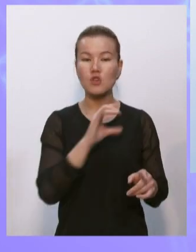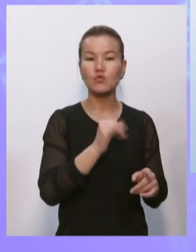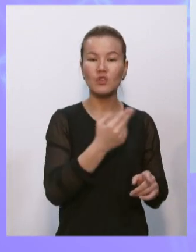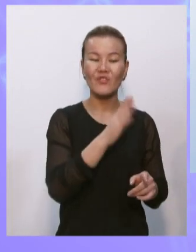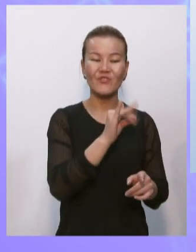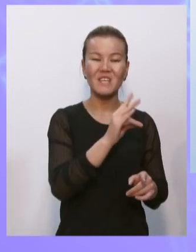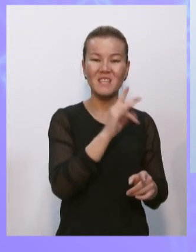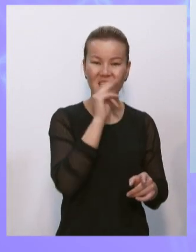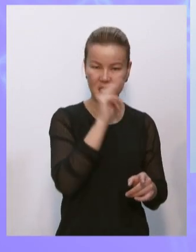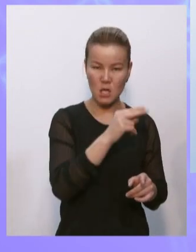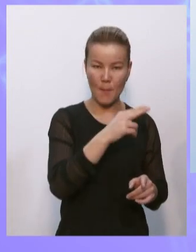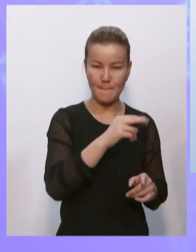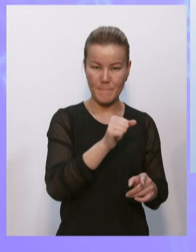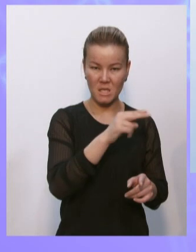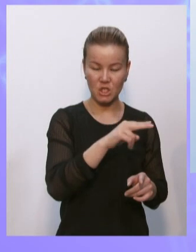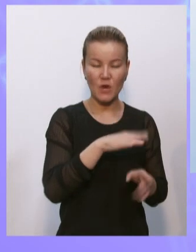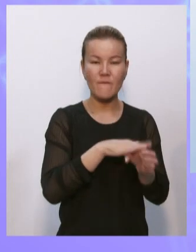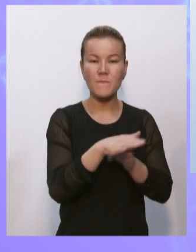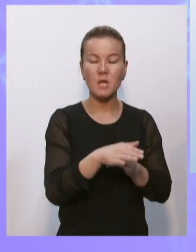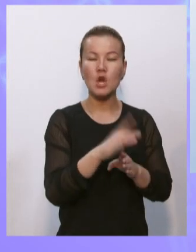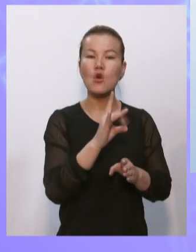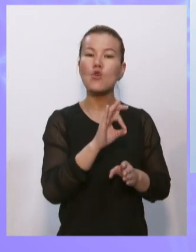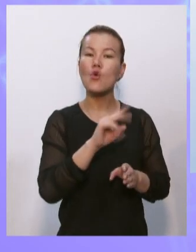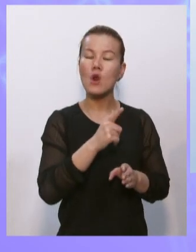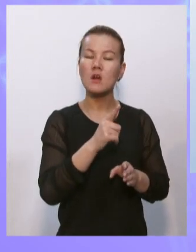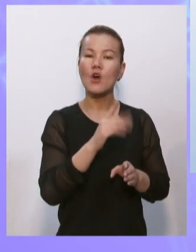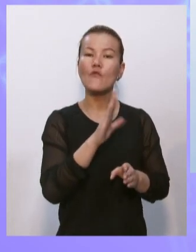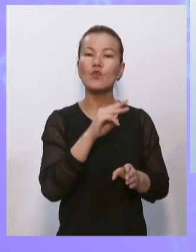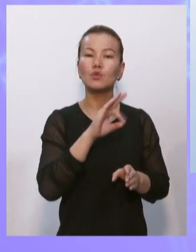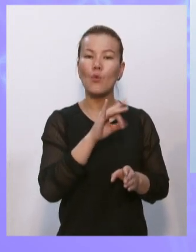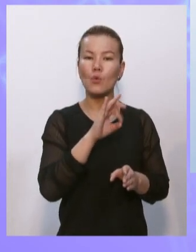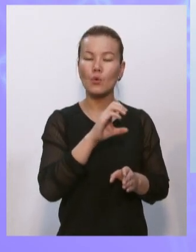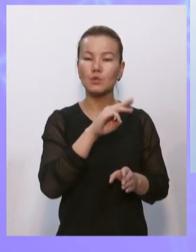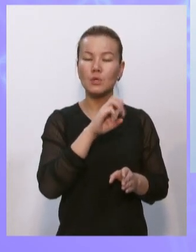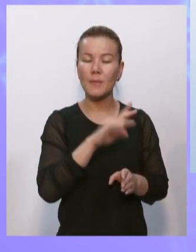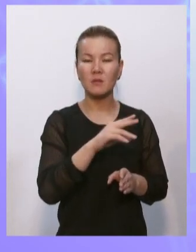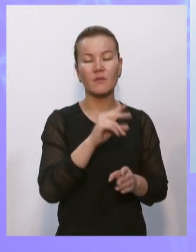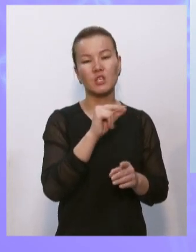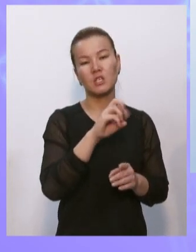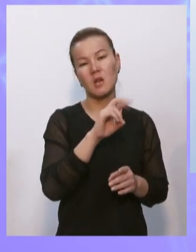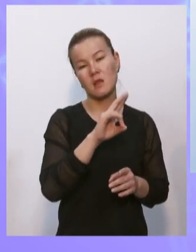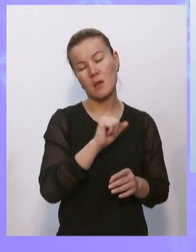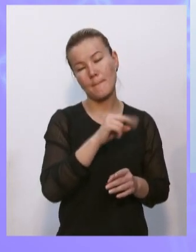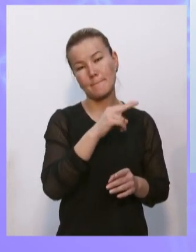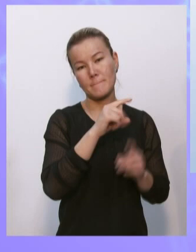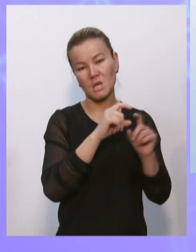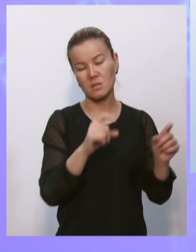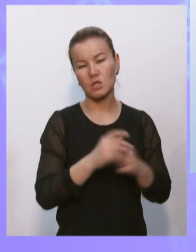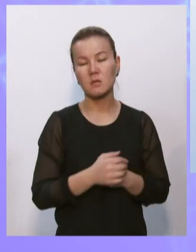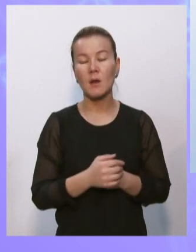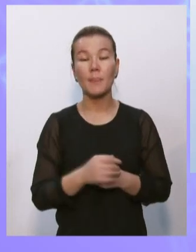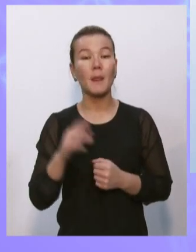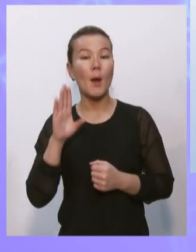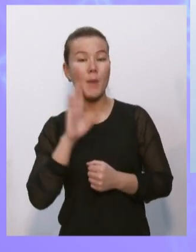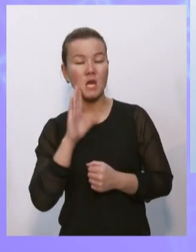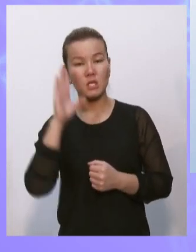существительное в винительном падеже выполняет роль второстепенного члена предложения. Маша и